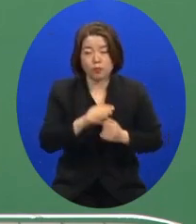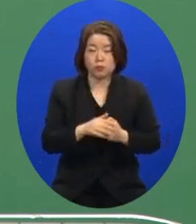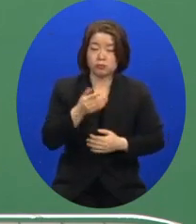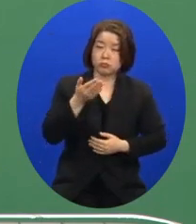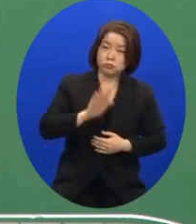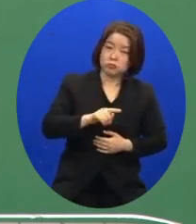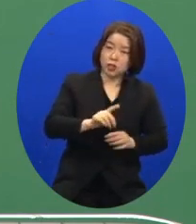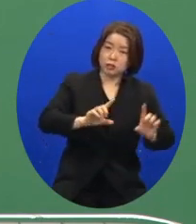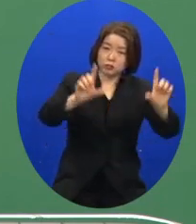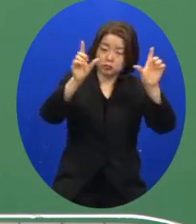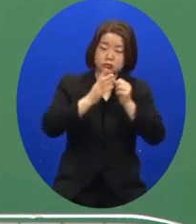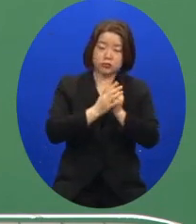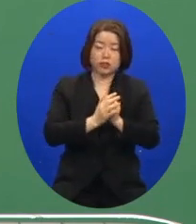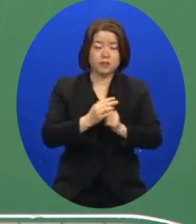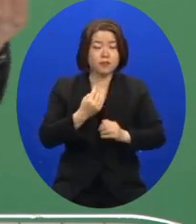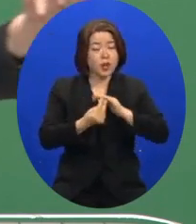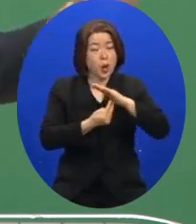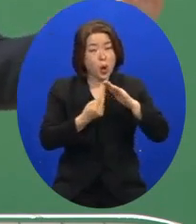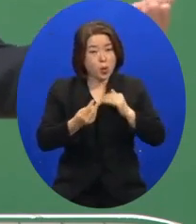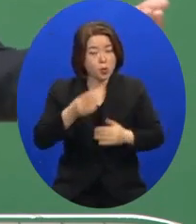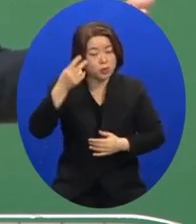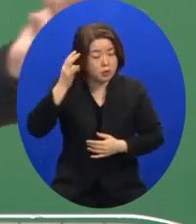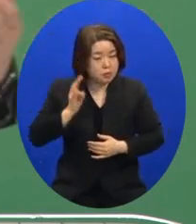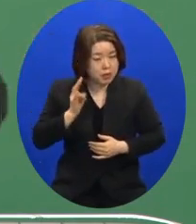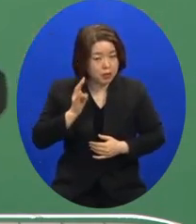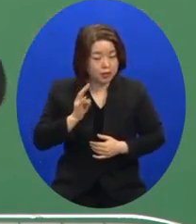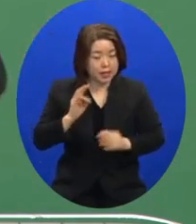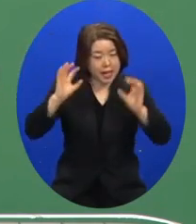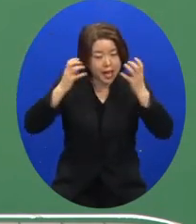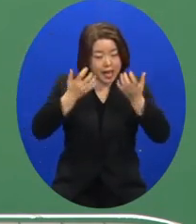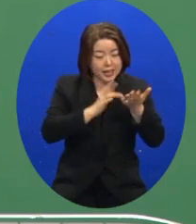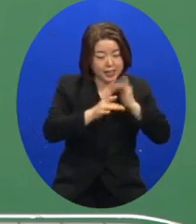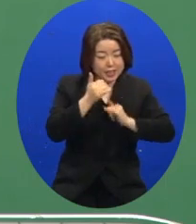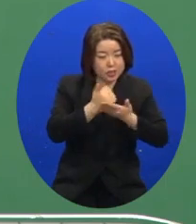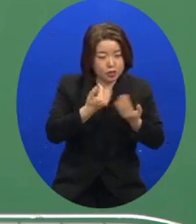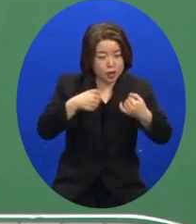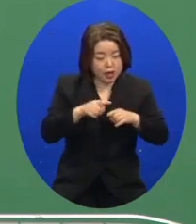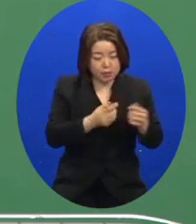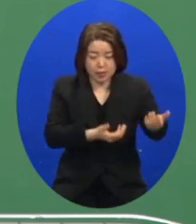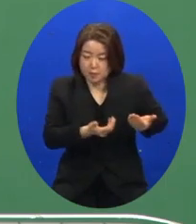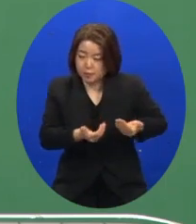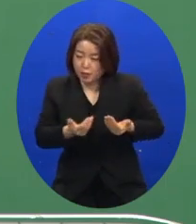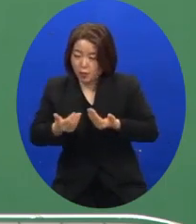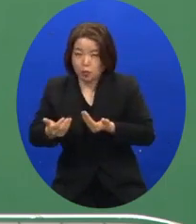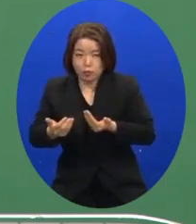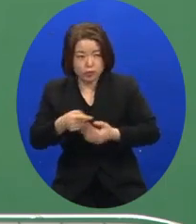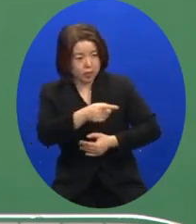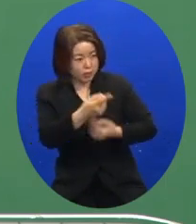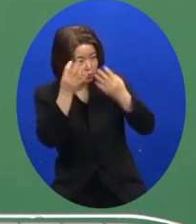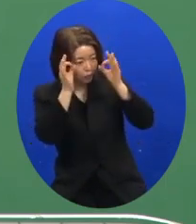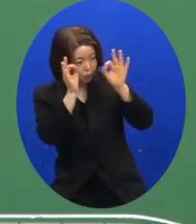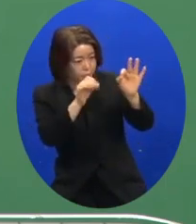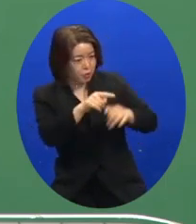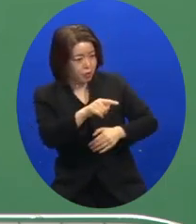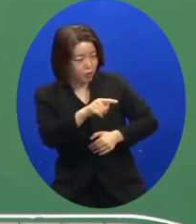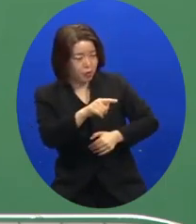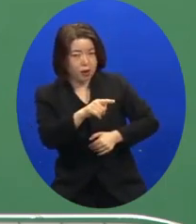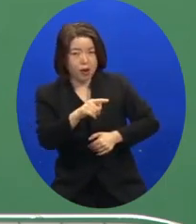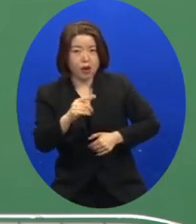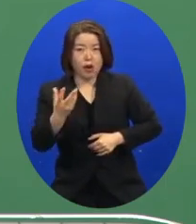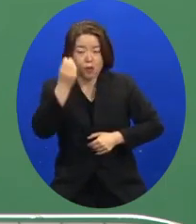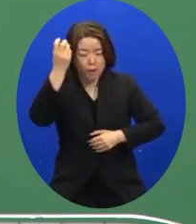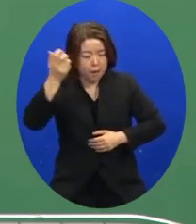마리아가 아기 예수를 데리고 그 성전을 들어오는데 시므온의 가슴에 성령이 뜨겁게 역사하기